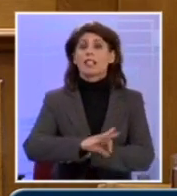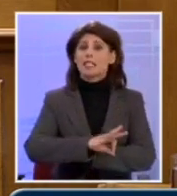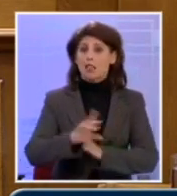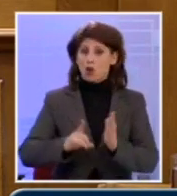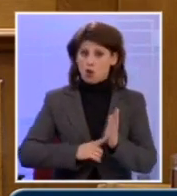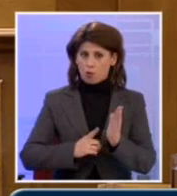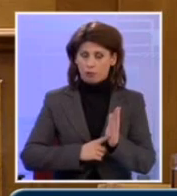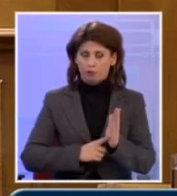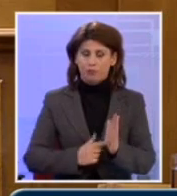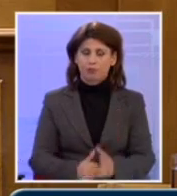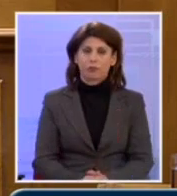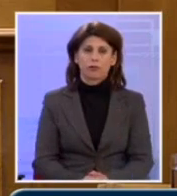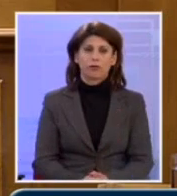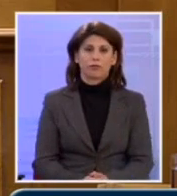νόμου